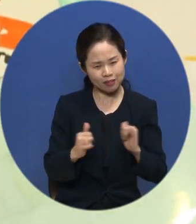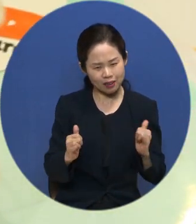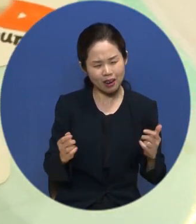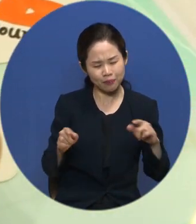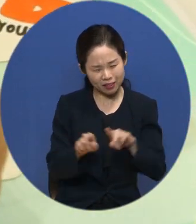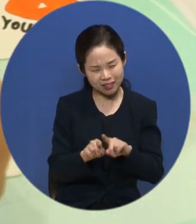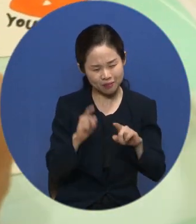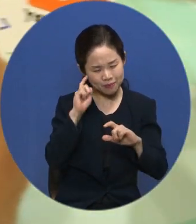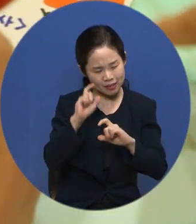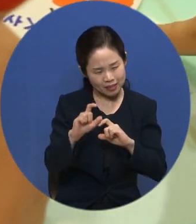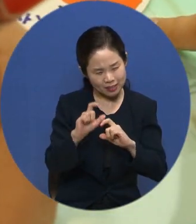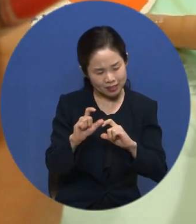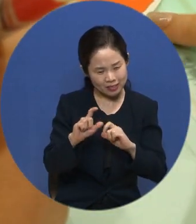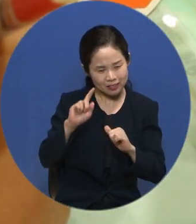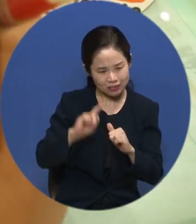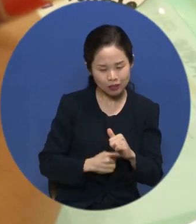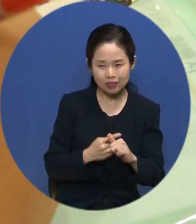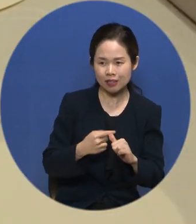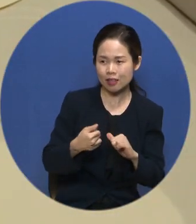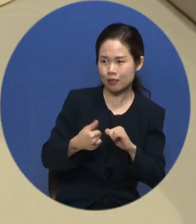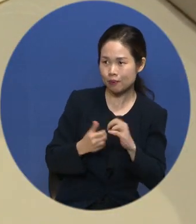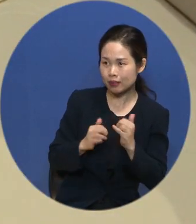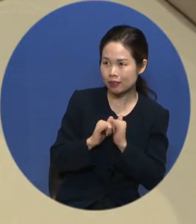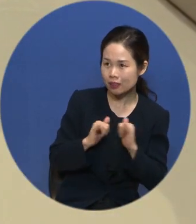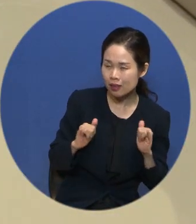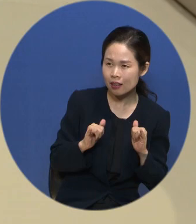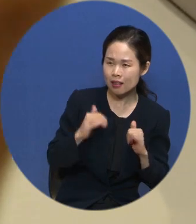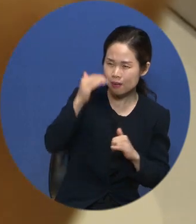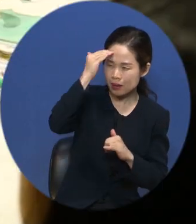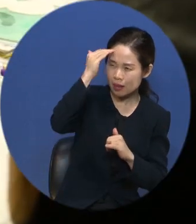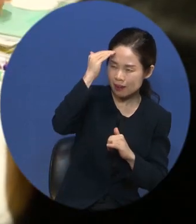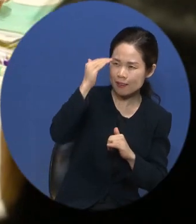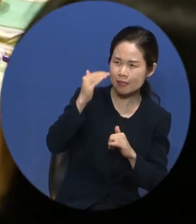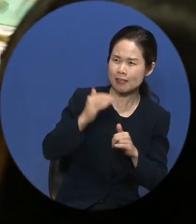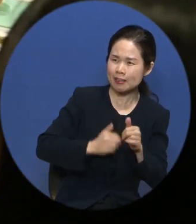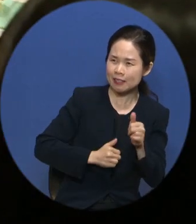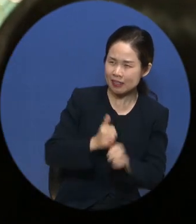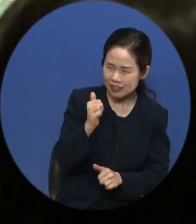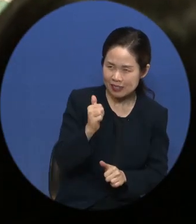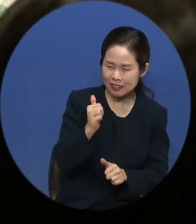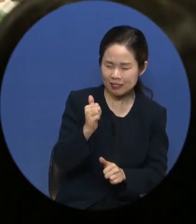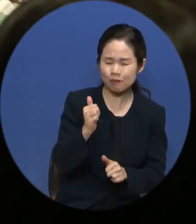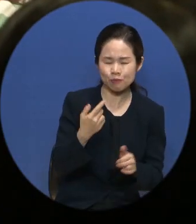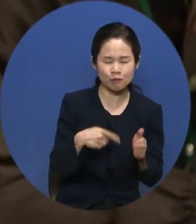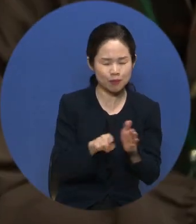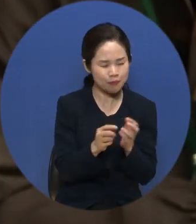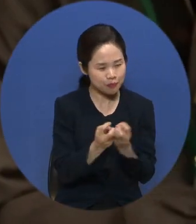학생들 스스로가 방해물을 뛰어넘을 수 있도록 충고를 아끼지 않습니다.